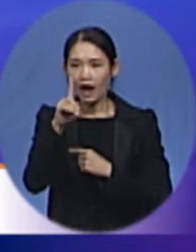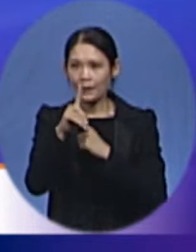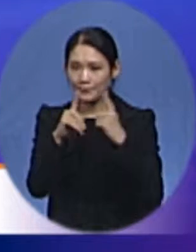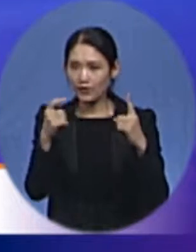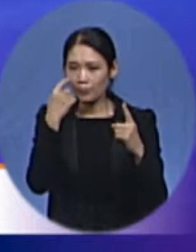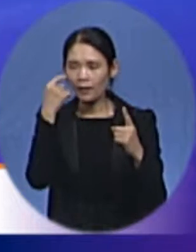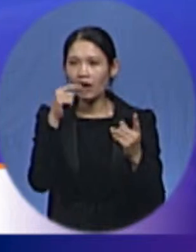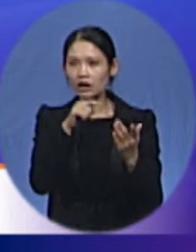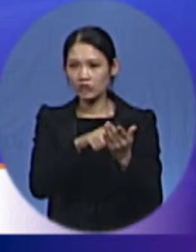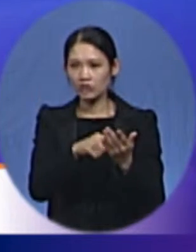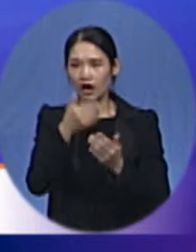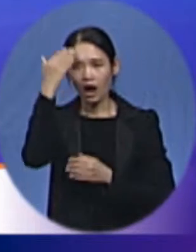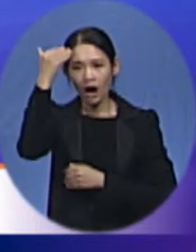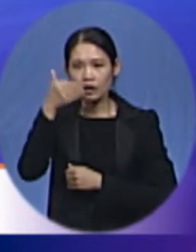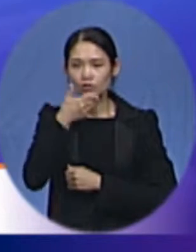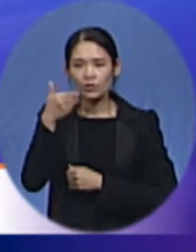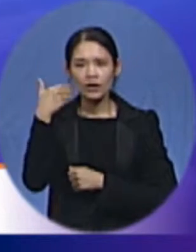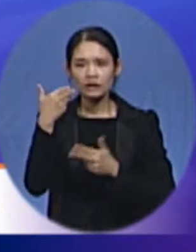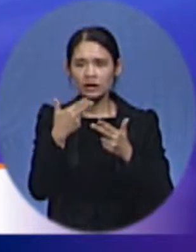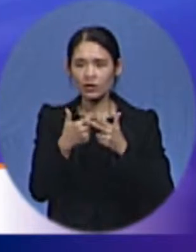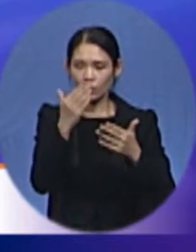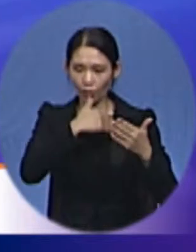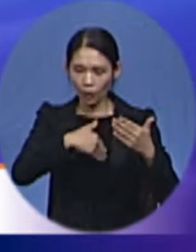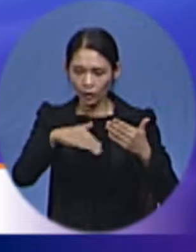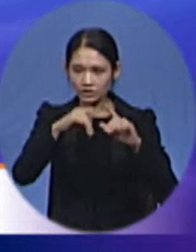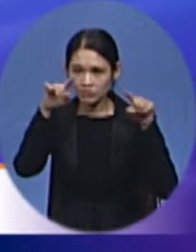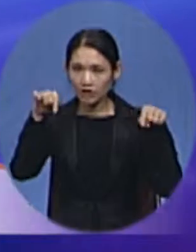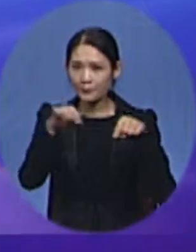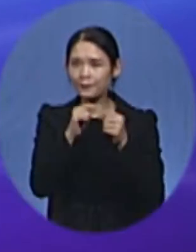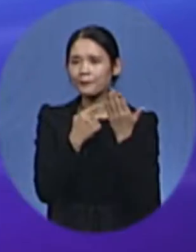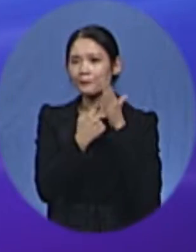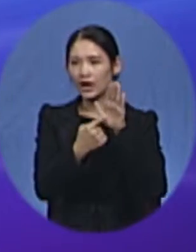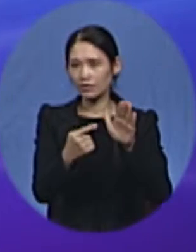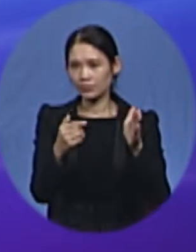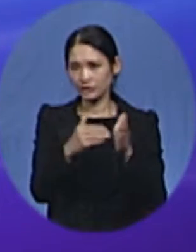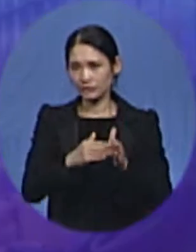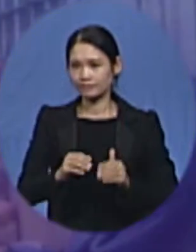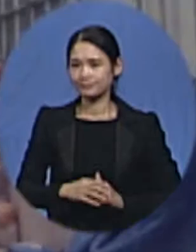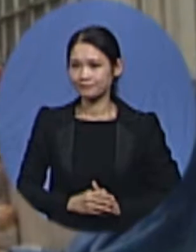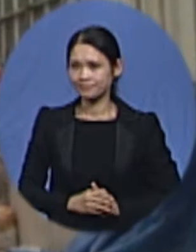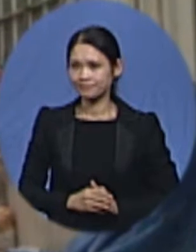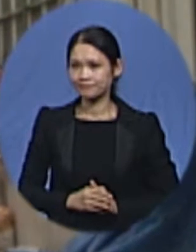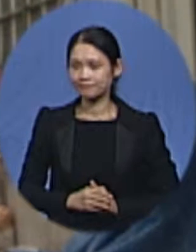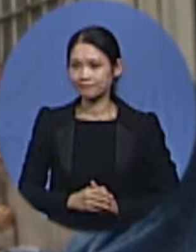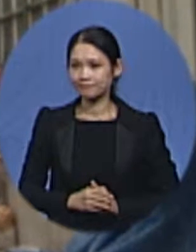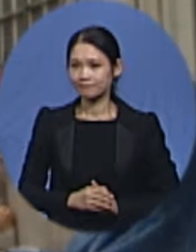가운데 한국농아인협회가 공식 성명서를 발표했습니다.